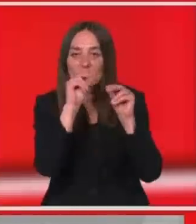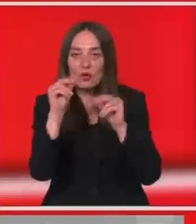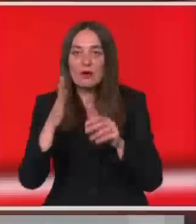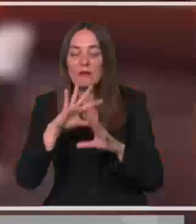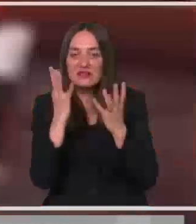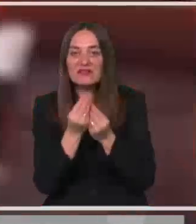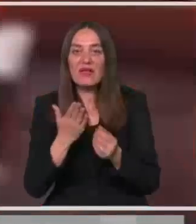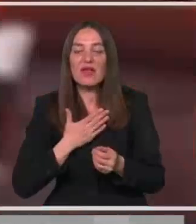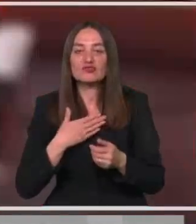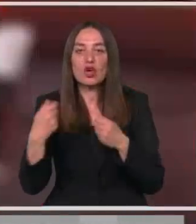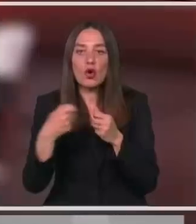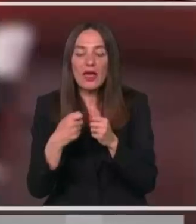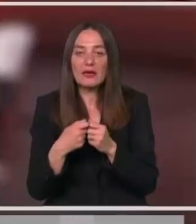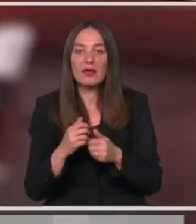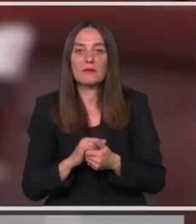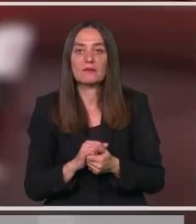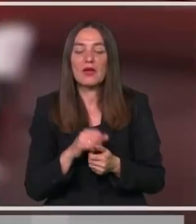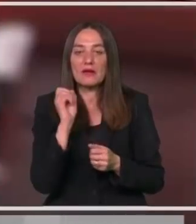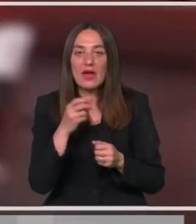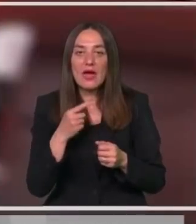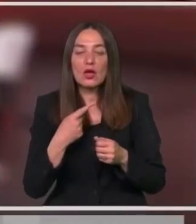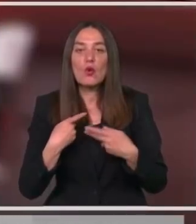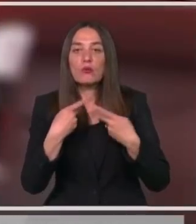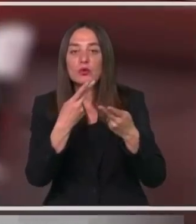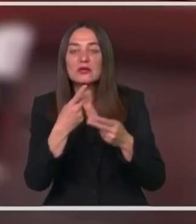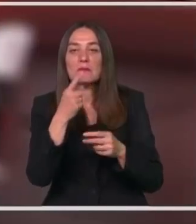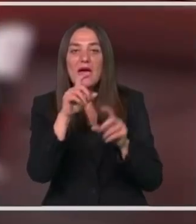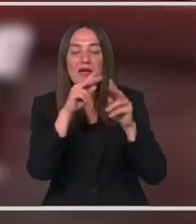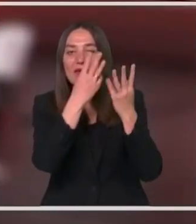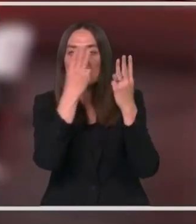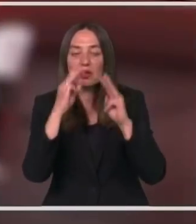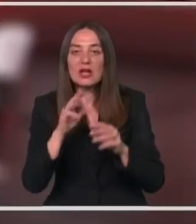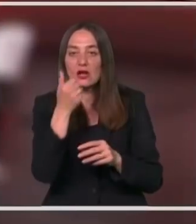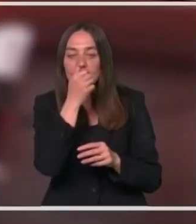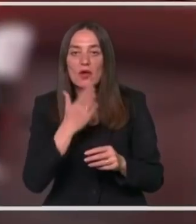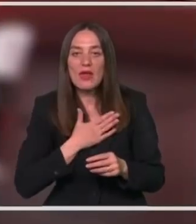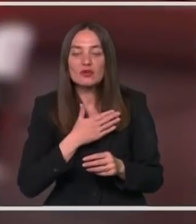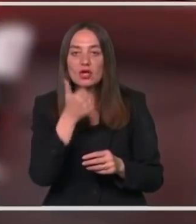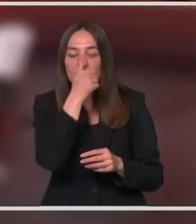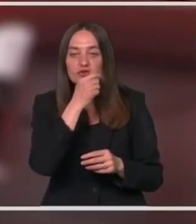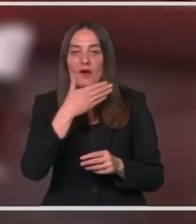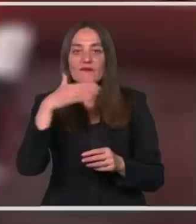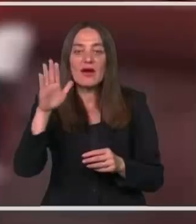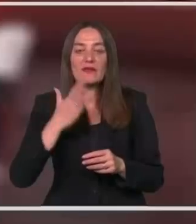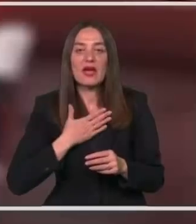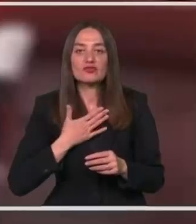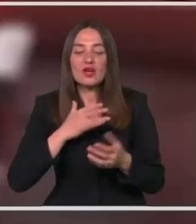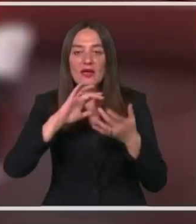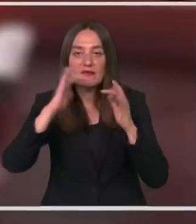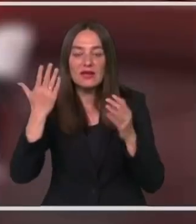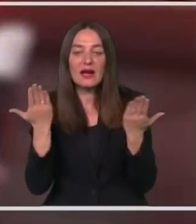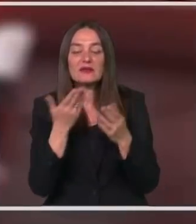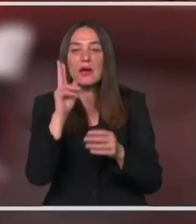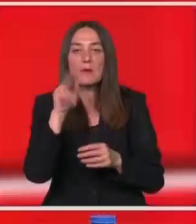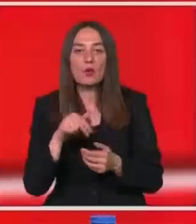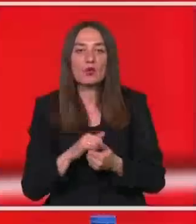naše kolege, da ih uputimo na portale što naše, što van našeg interneta gde mogu